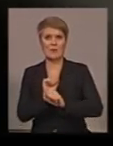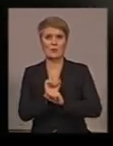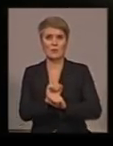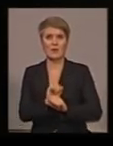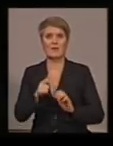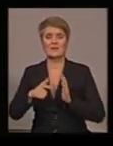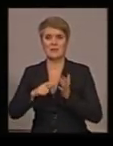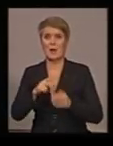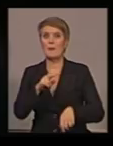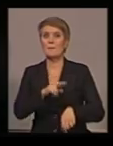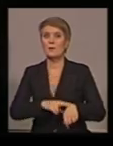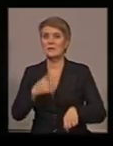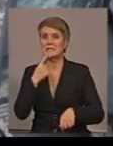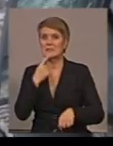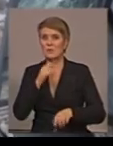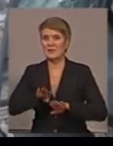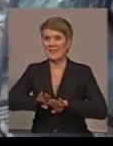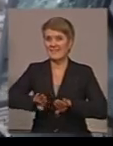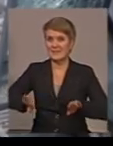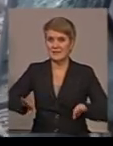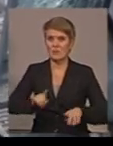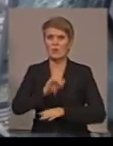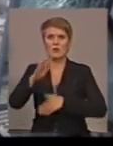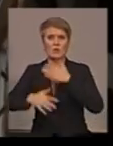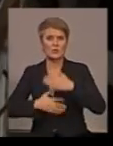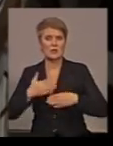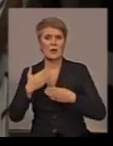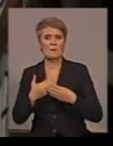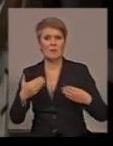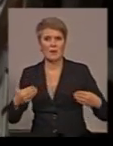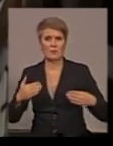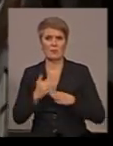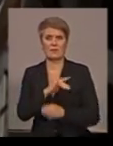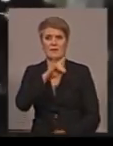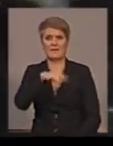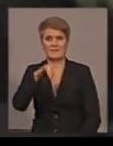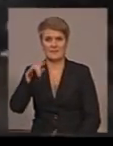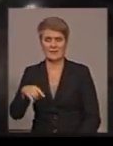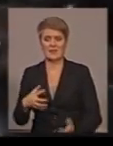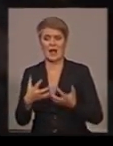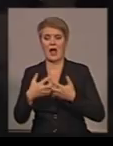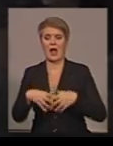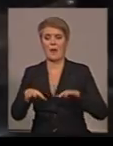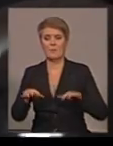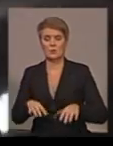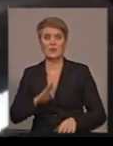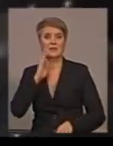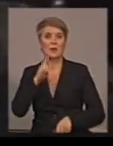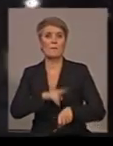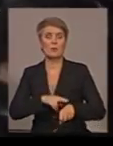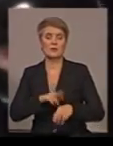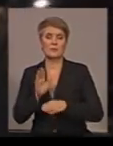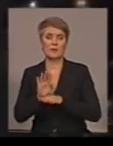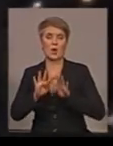спробували їх звідти відтіснити. Натомість ОУНівці стали трощити меблі, бити вікна та апаратуру. Зранку поліцейським наказали